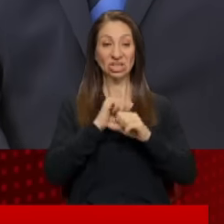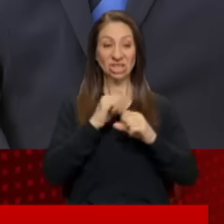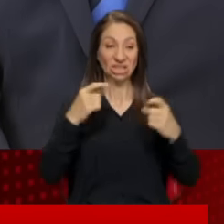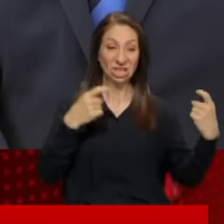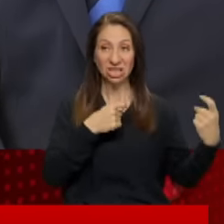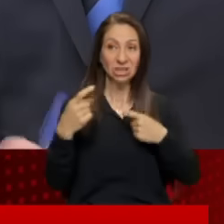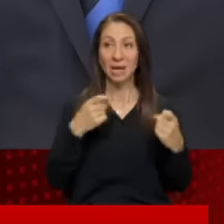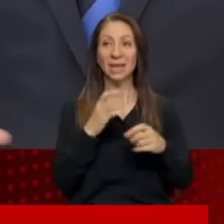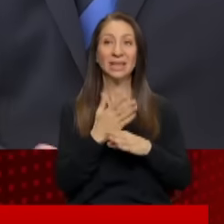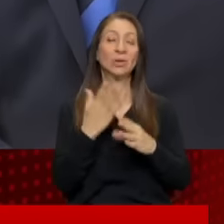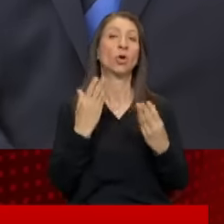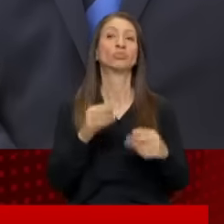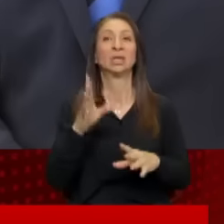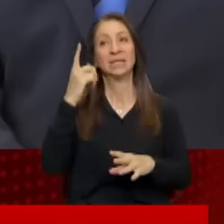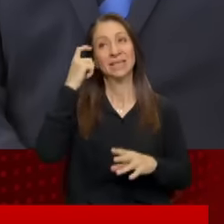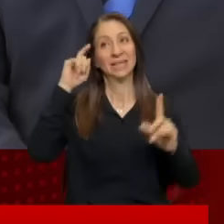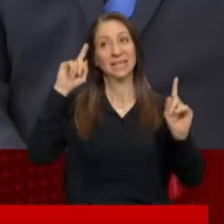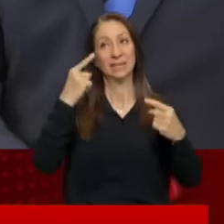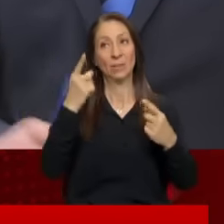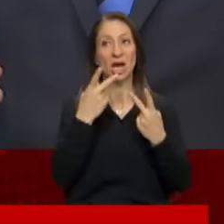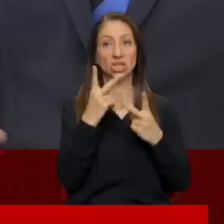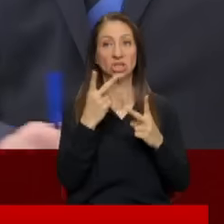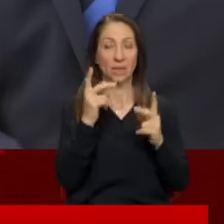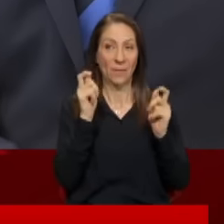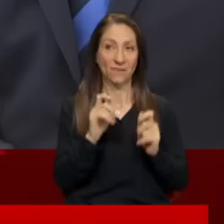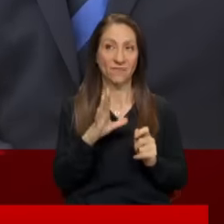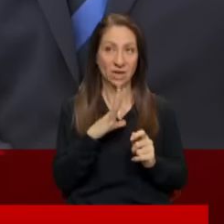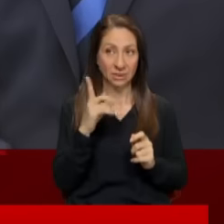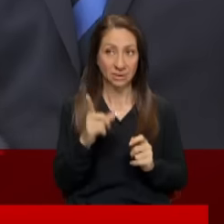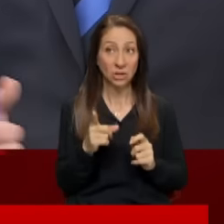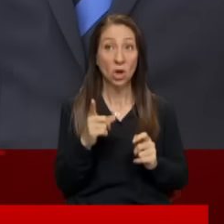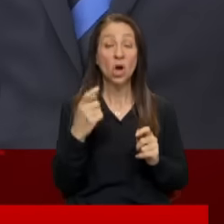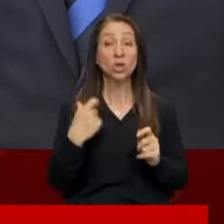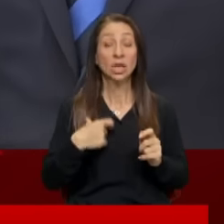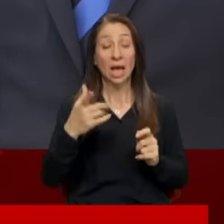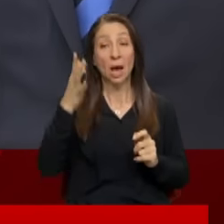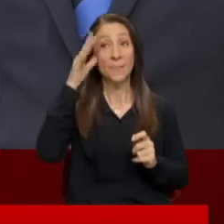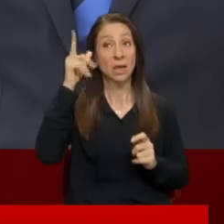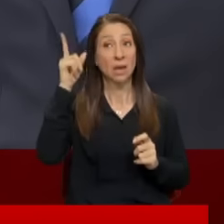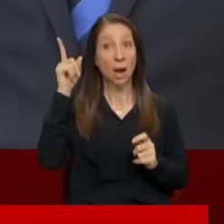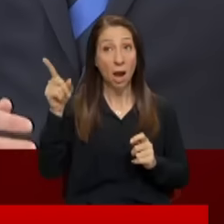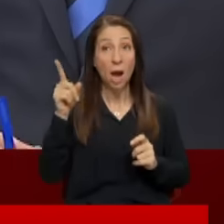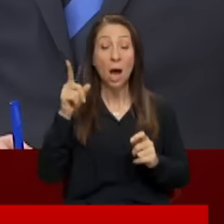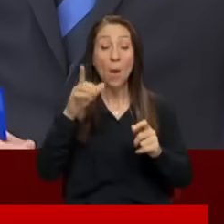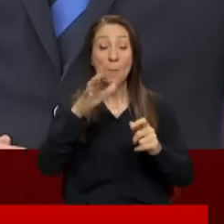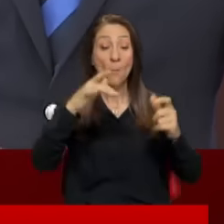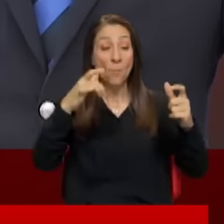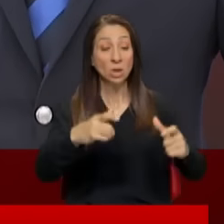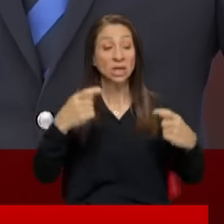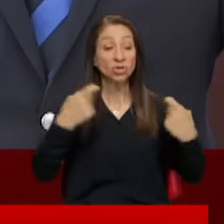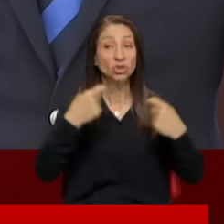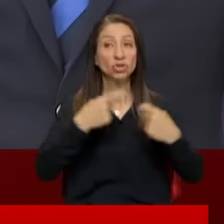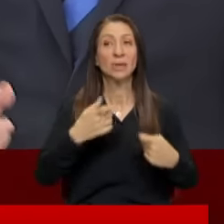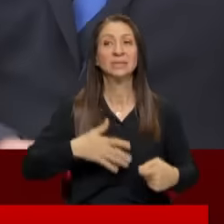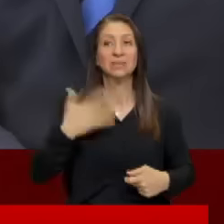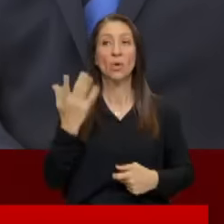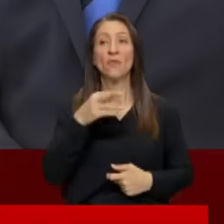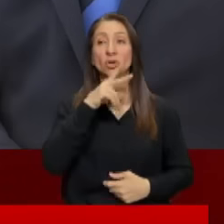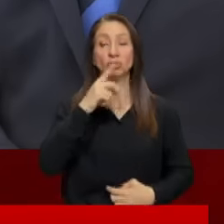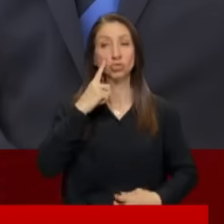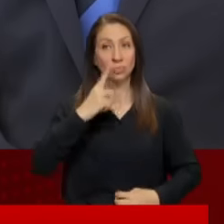olmayacak diye İsrail yetkililerinden böyle yapılan açıklamalar var. Özellikle Amerika Birleşik Devletleri bölgesel bir çatışma istemiyor.